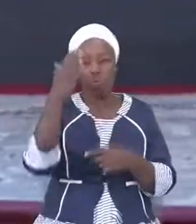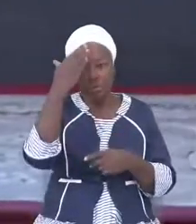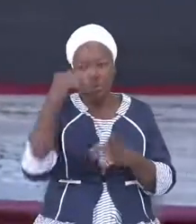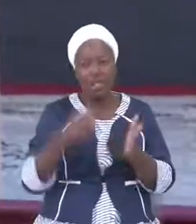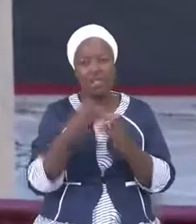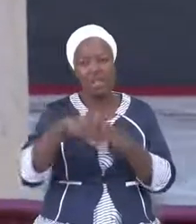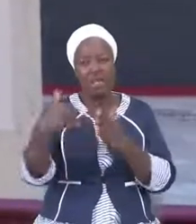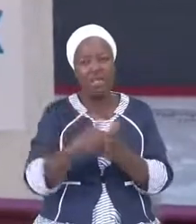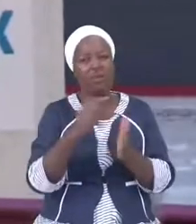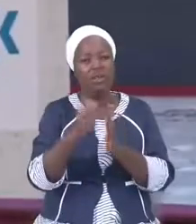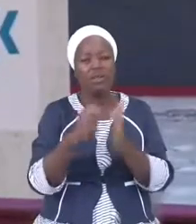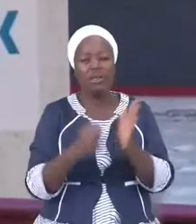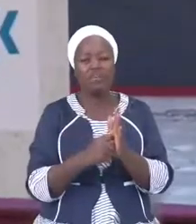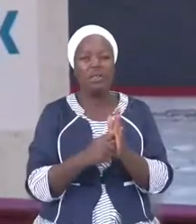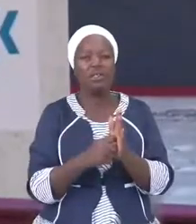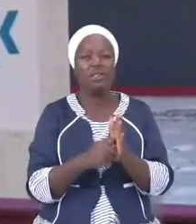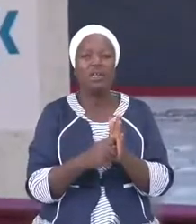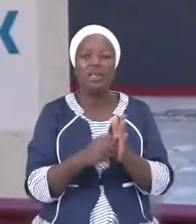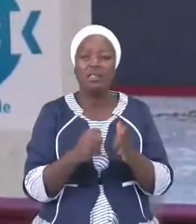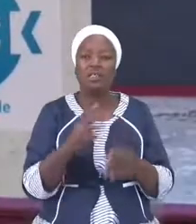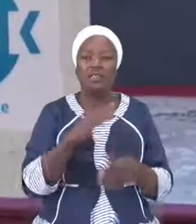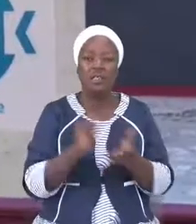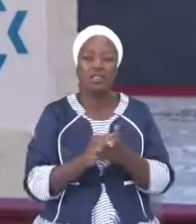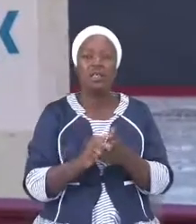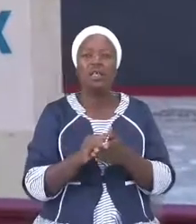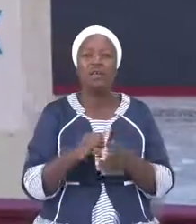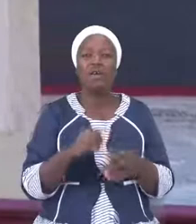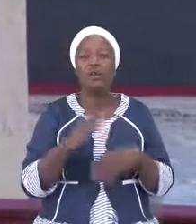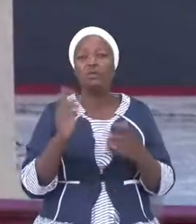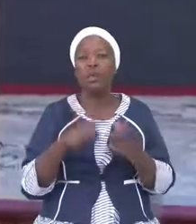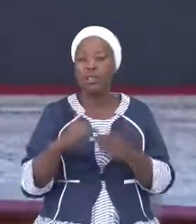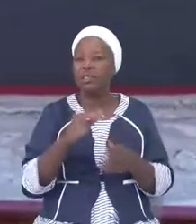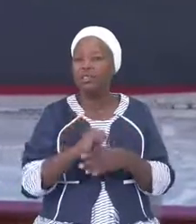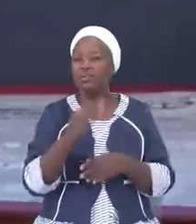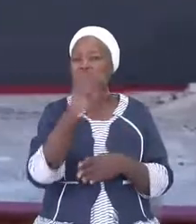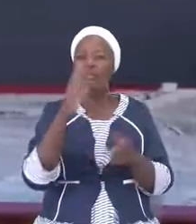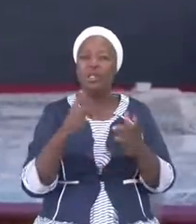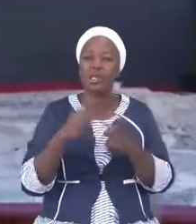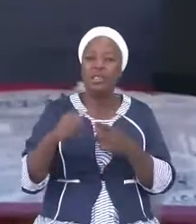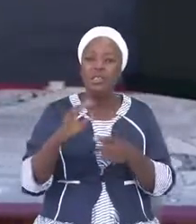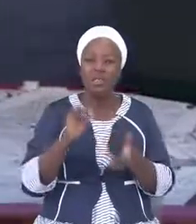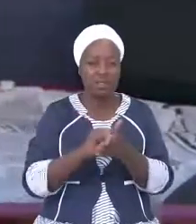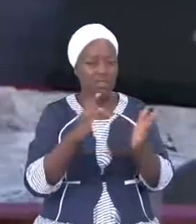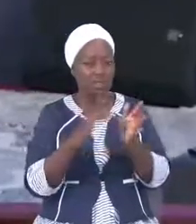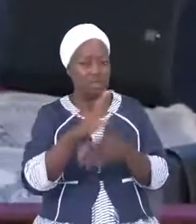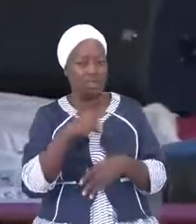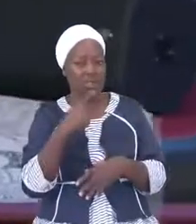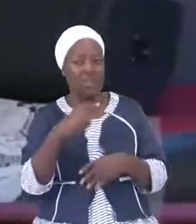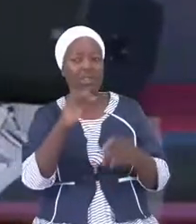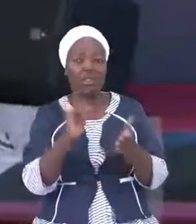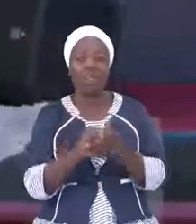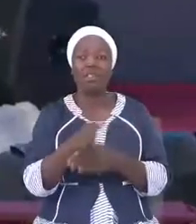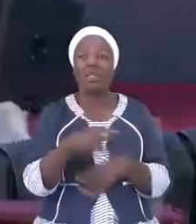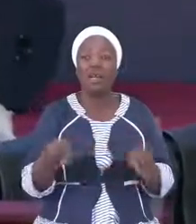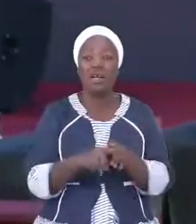ouais, se réalise dans le Nouveau Testament, ce n'est pas le seul moment. Parce que Jésus a dit,